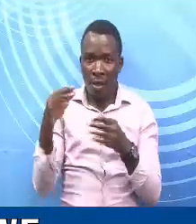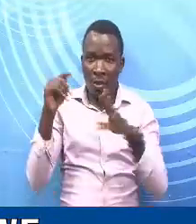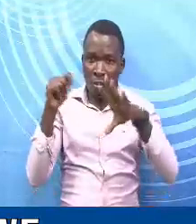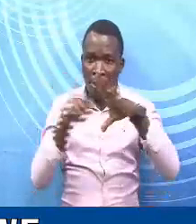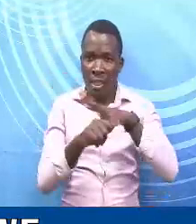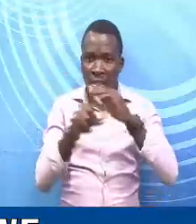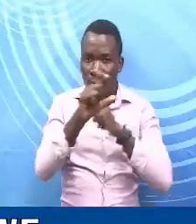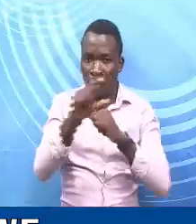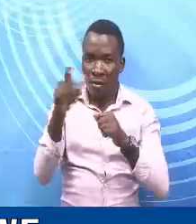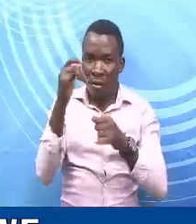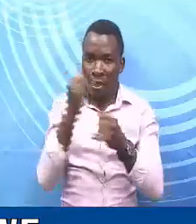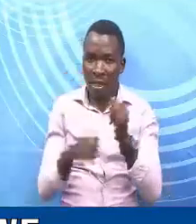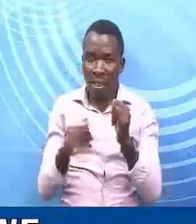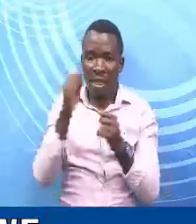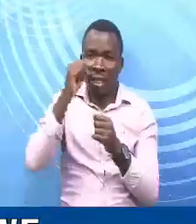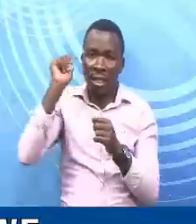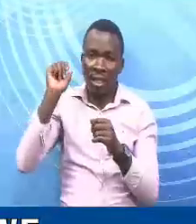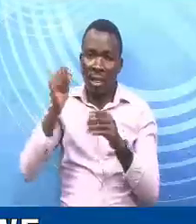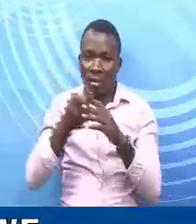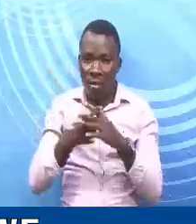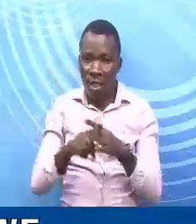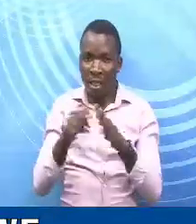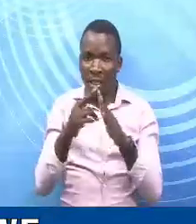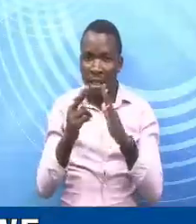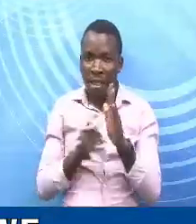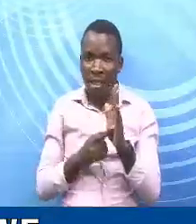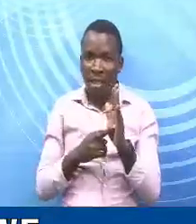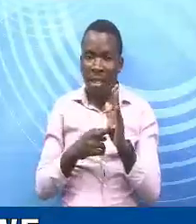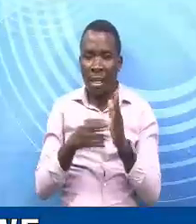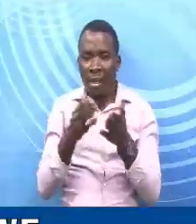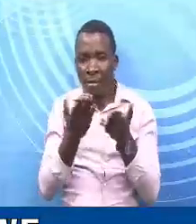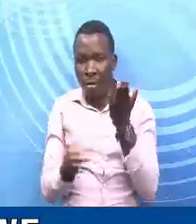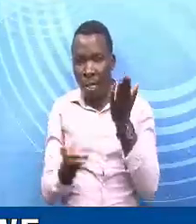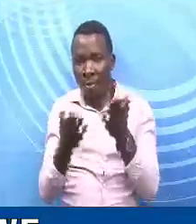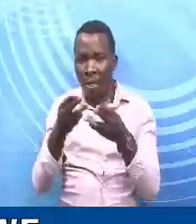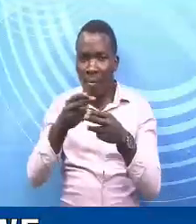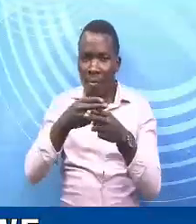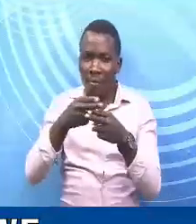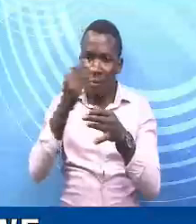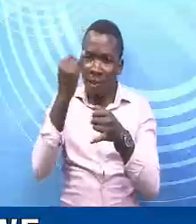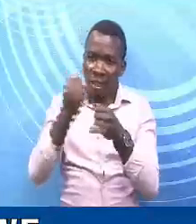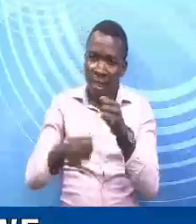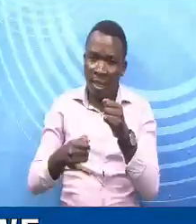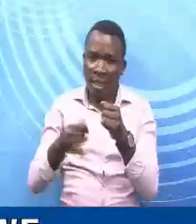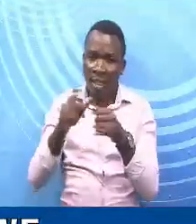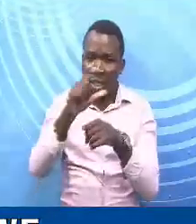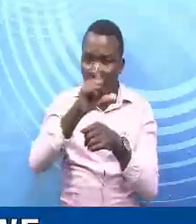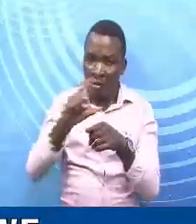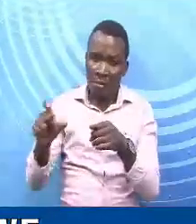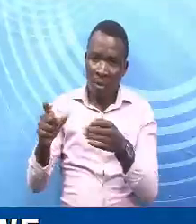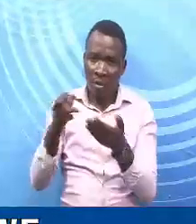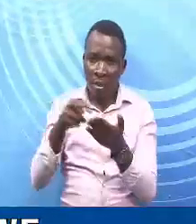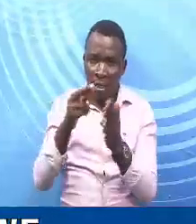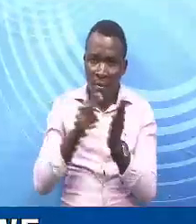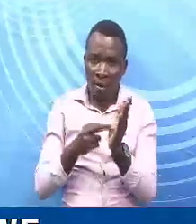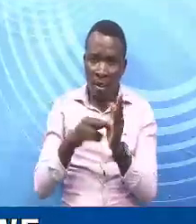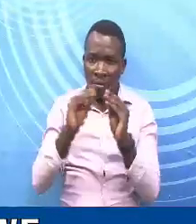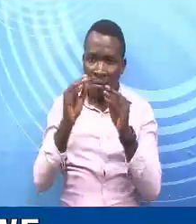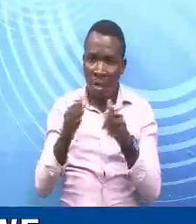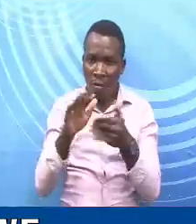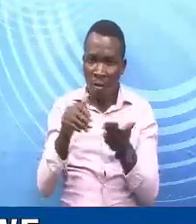ejo nibwo batangiye kuripotinga. Ni ukuvuga by the end of this week tuzaba tu expectinga yuko buri mwarimu wese wahawe